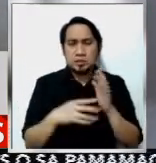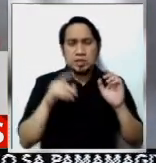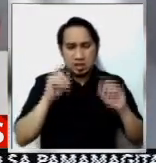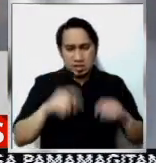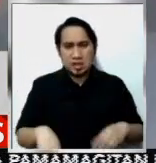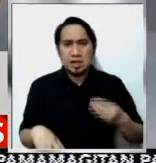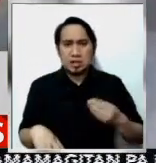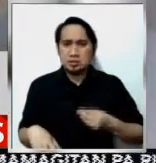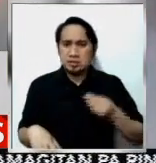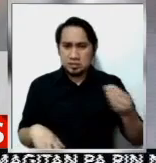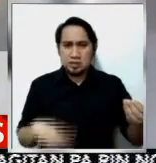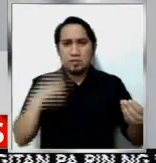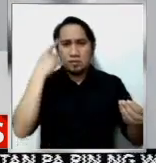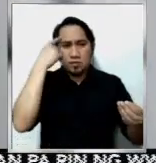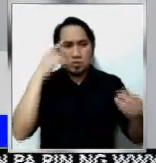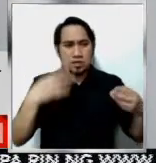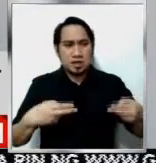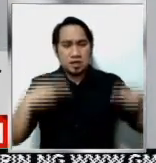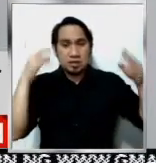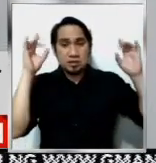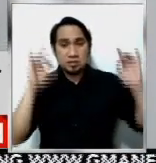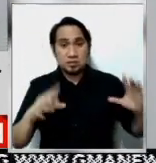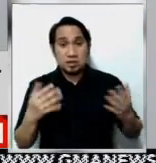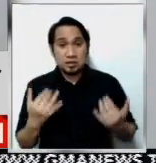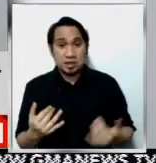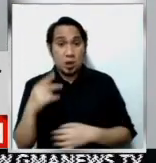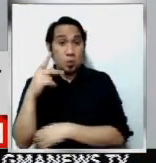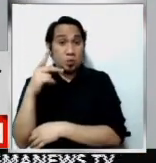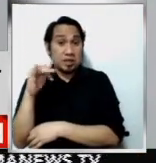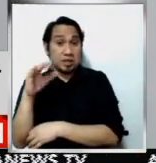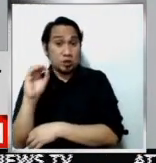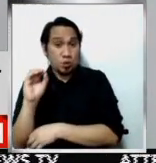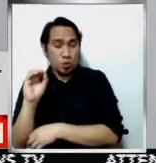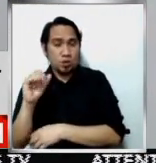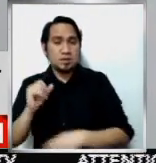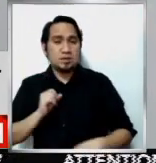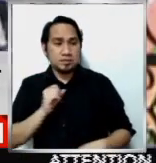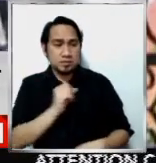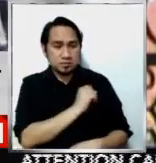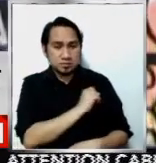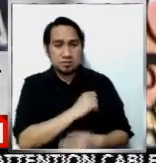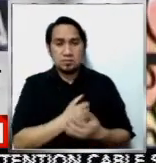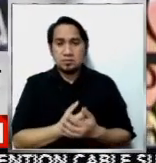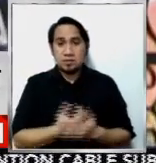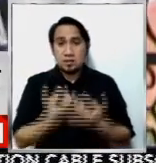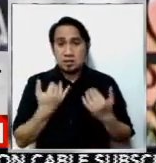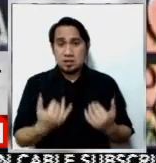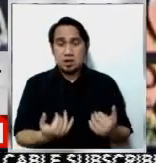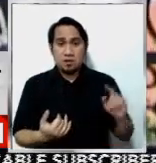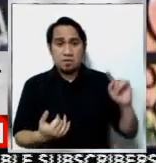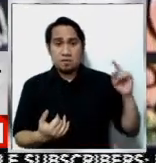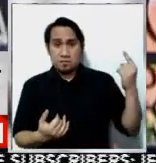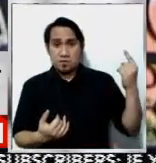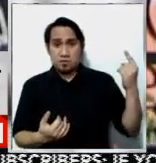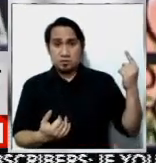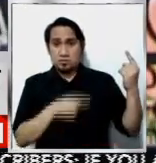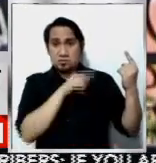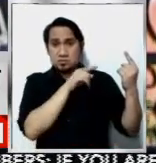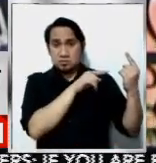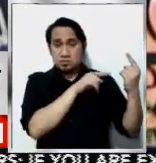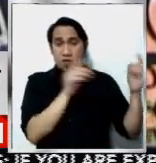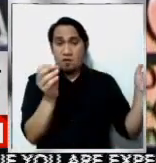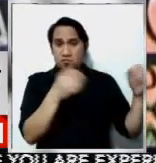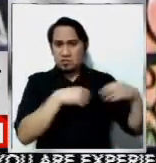koneksyon. Pag-question naman ni Senator Kiko Pangilinan, inunahan na ba na Malacanang ang FDA sa pagtiyak kung ligtas ang mga